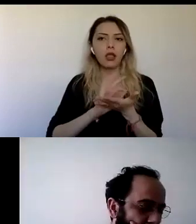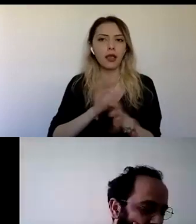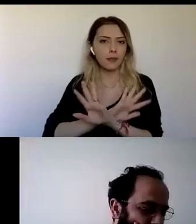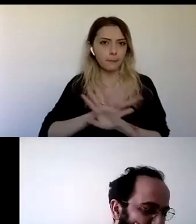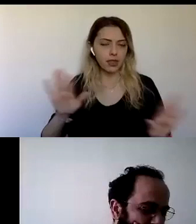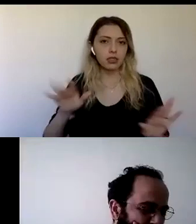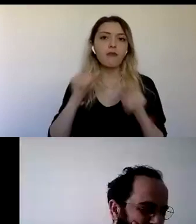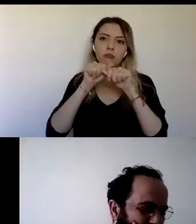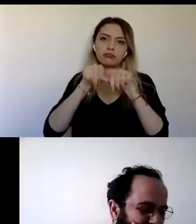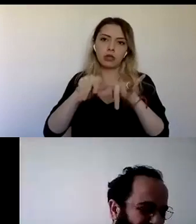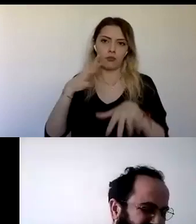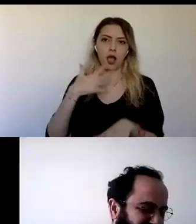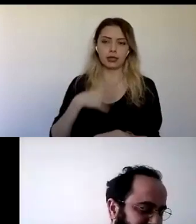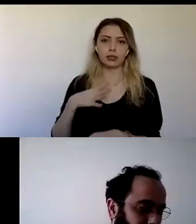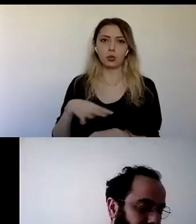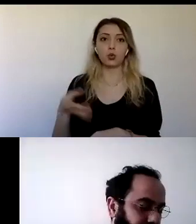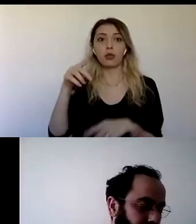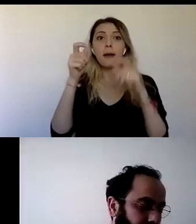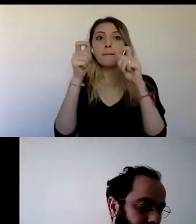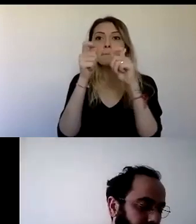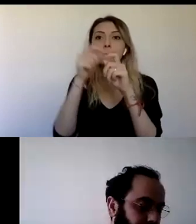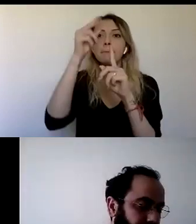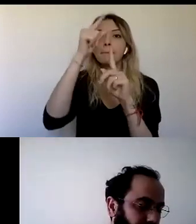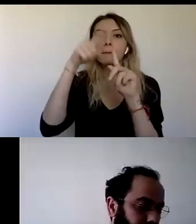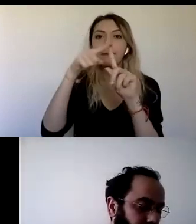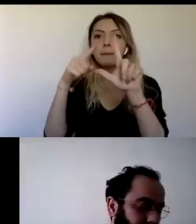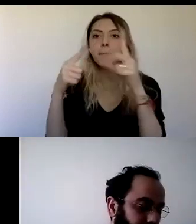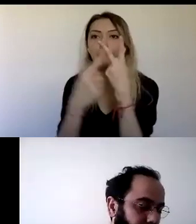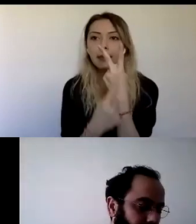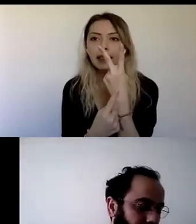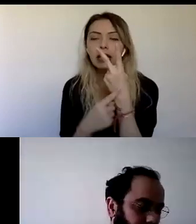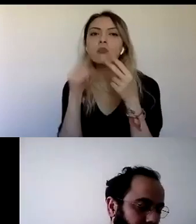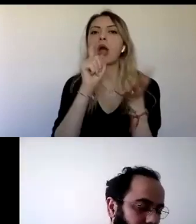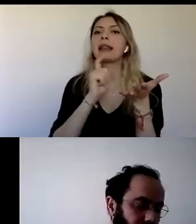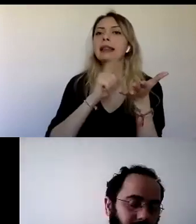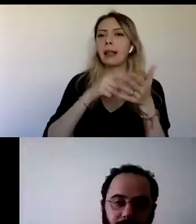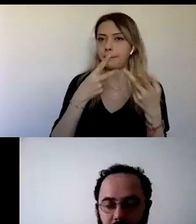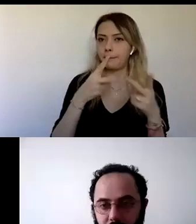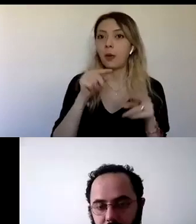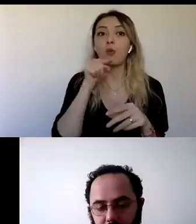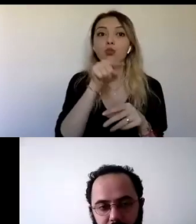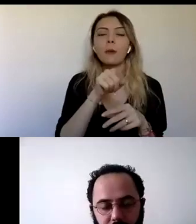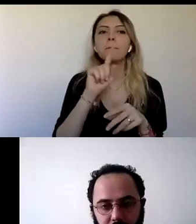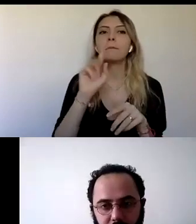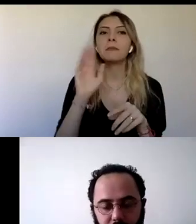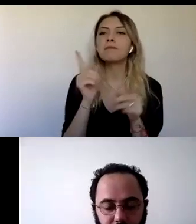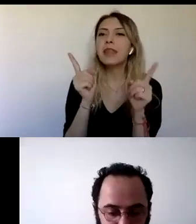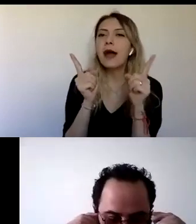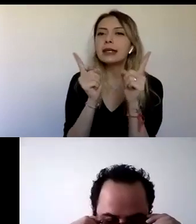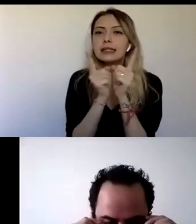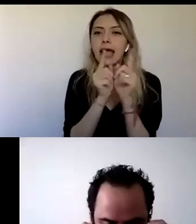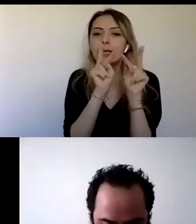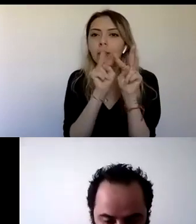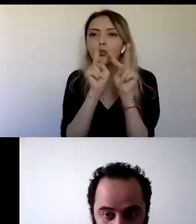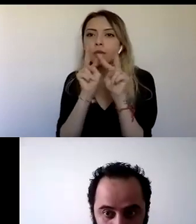aslında paylaştığınız linkleri insanlara söylemek için akılda kalıcı linkler oluşturur. Mesela bir çalışma yapıyorsunuz.